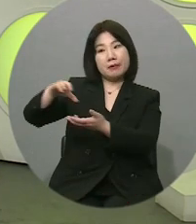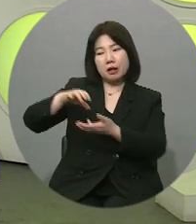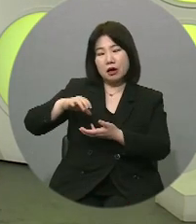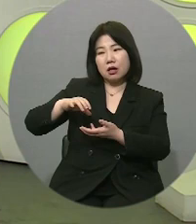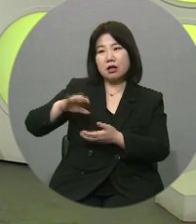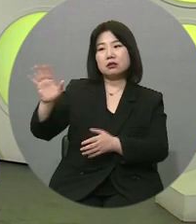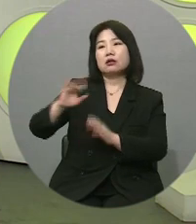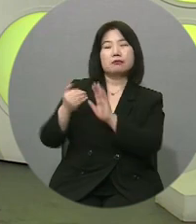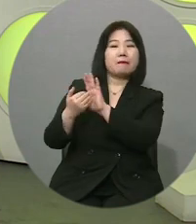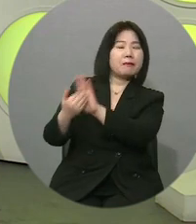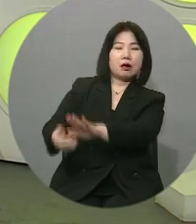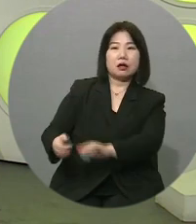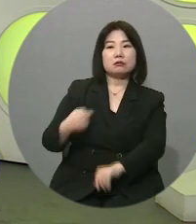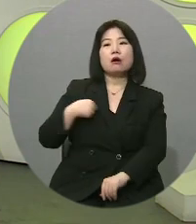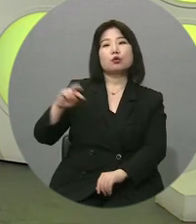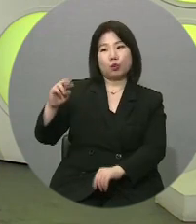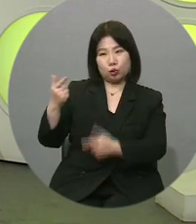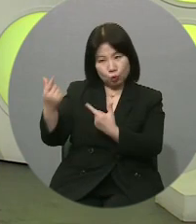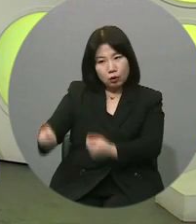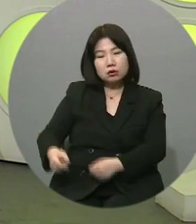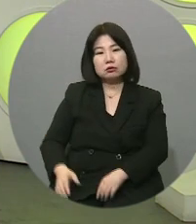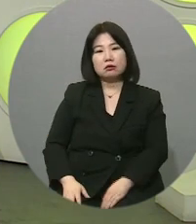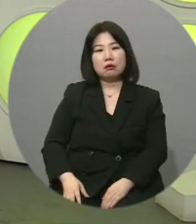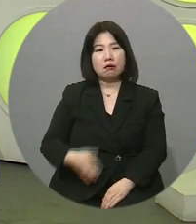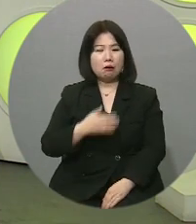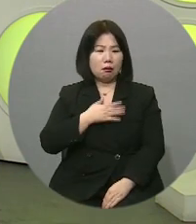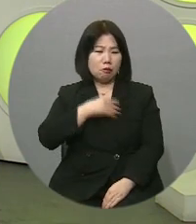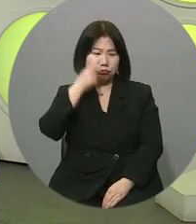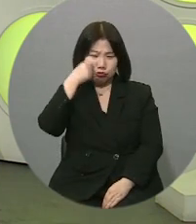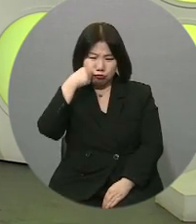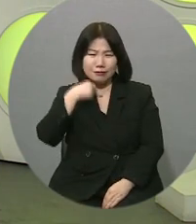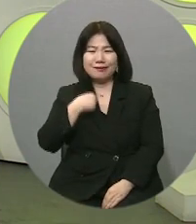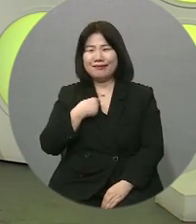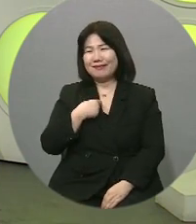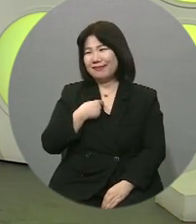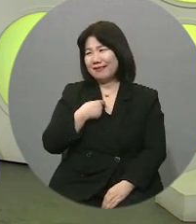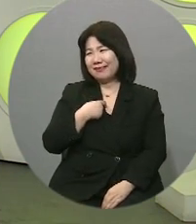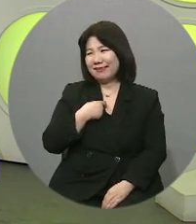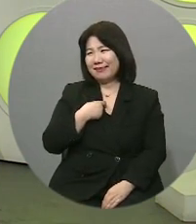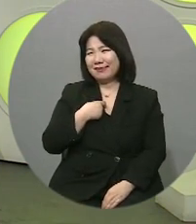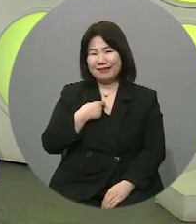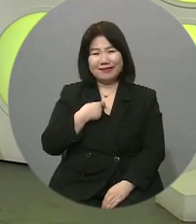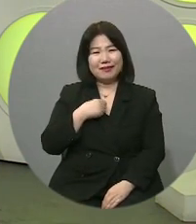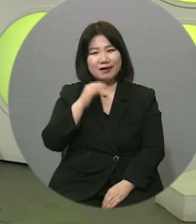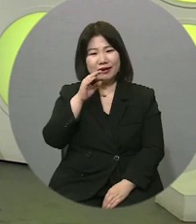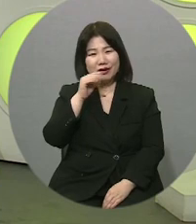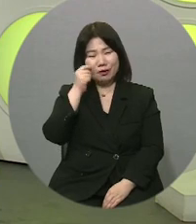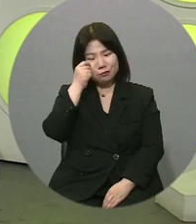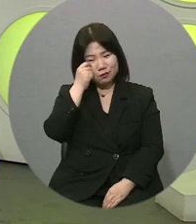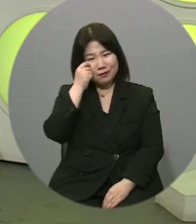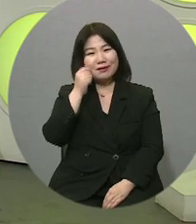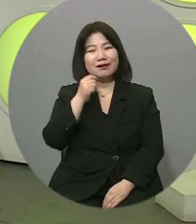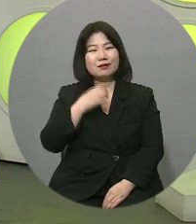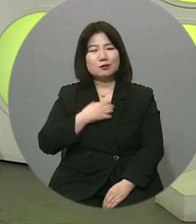받을 것 같아요. 그러면... 진짜로. 그죠? 나 눈물 좀 나네. 정말 안 받을 것 진짜. 같아요,